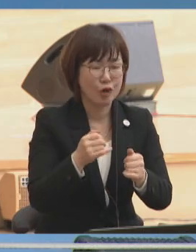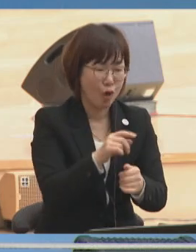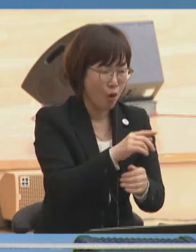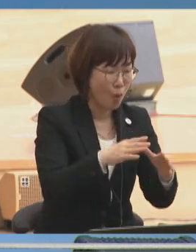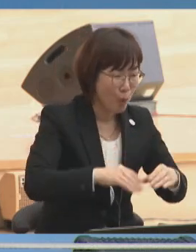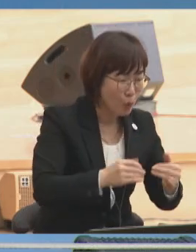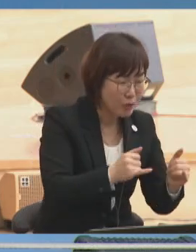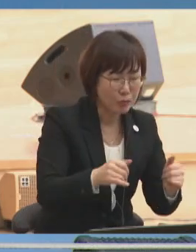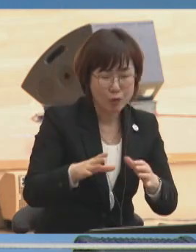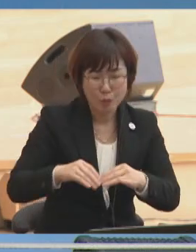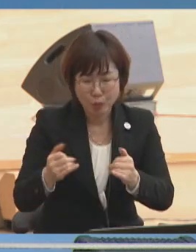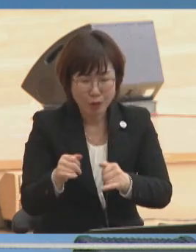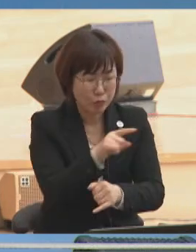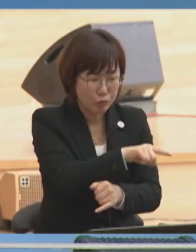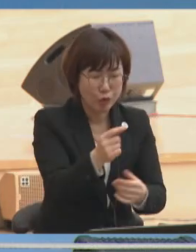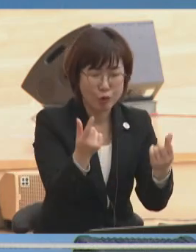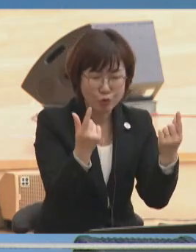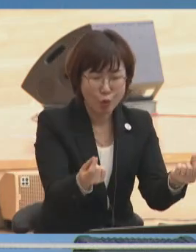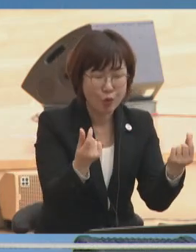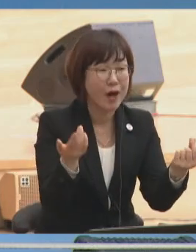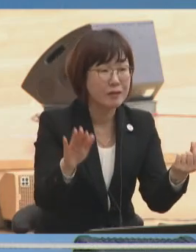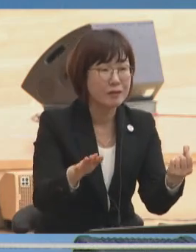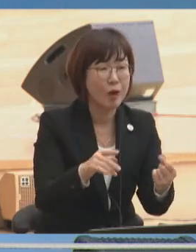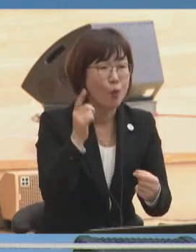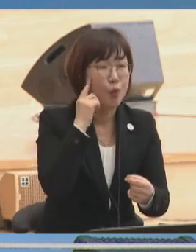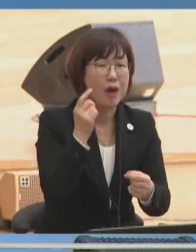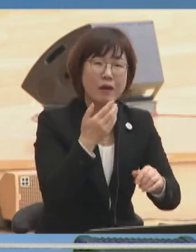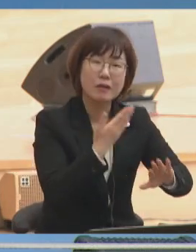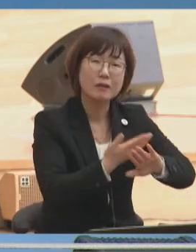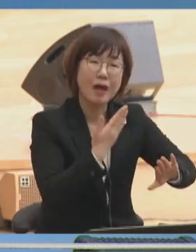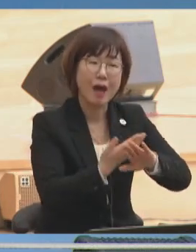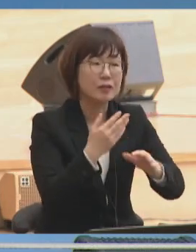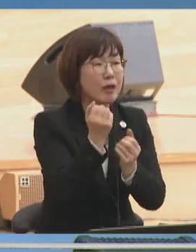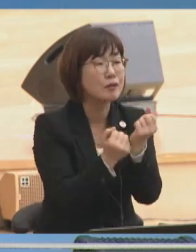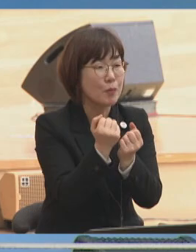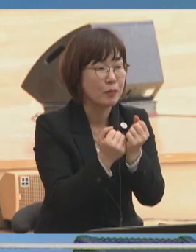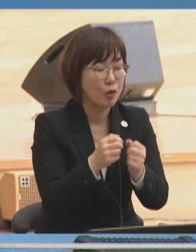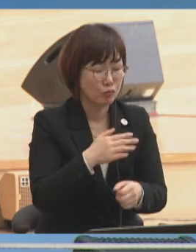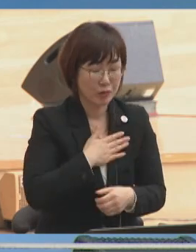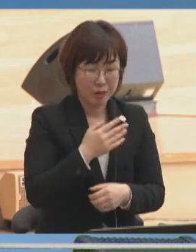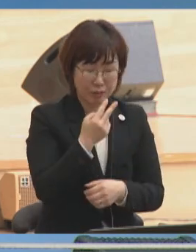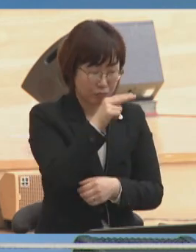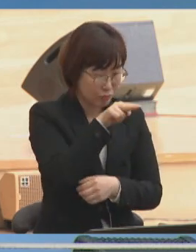비슷한 사건을 반복적으로 따로따로 기록하고 있는가? 우리 눈에는 이게 비슷하죠.